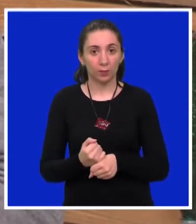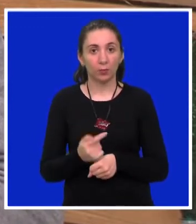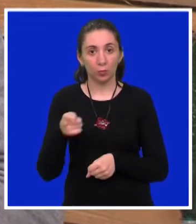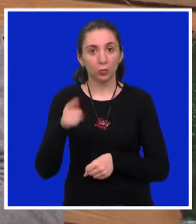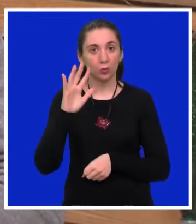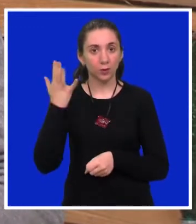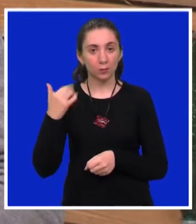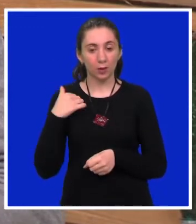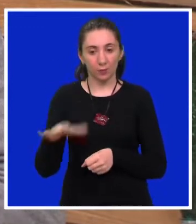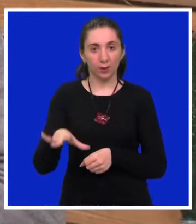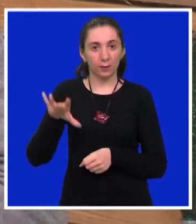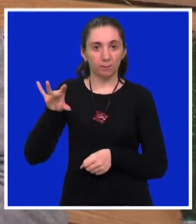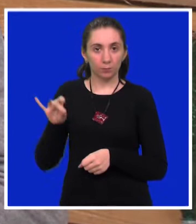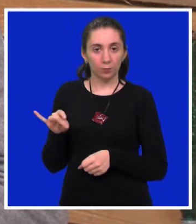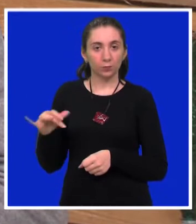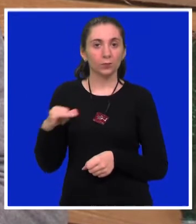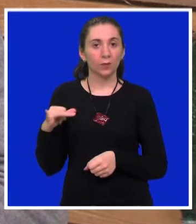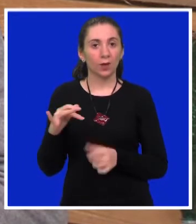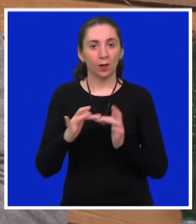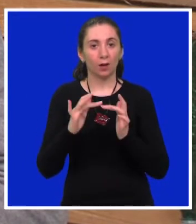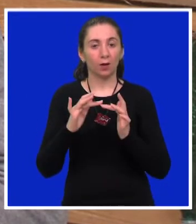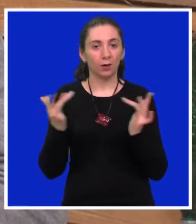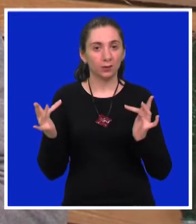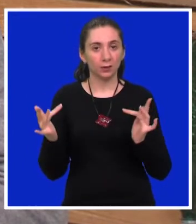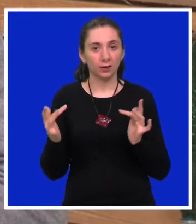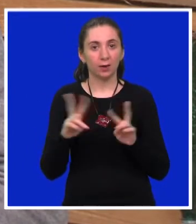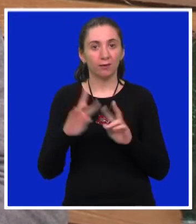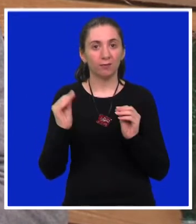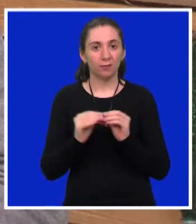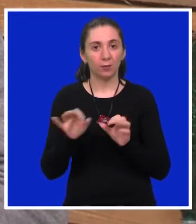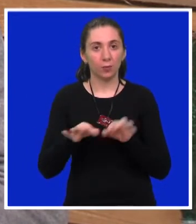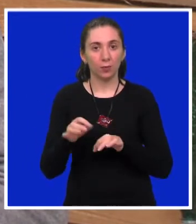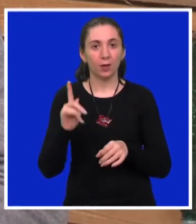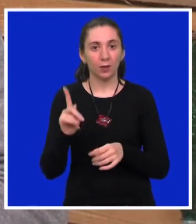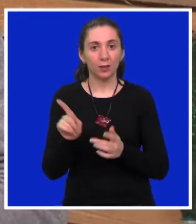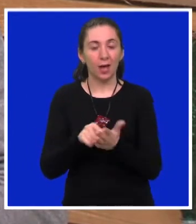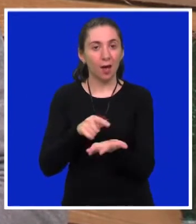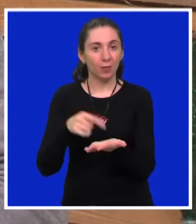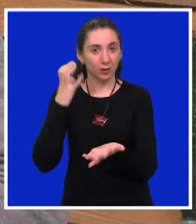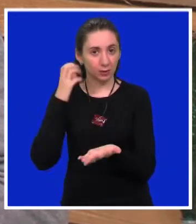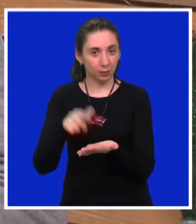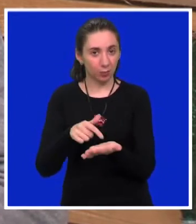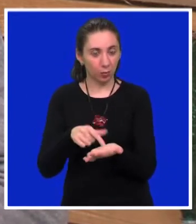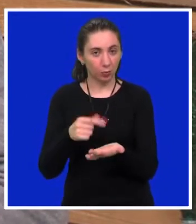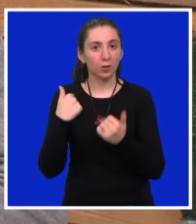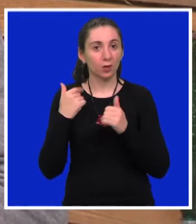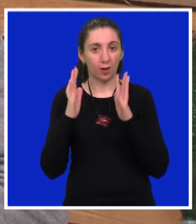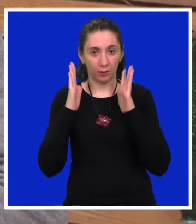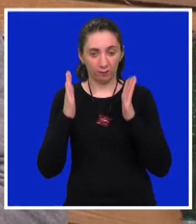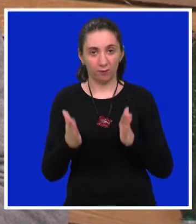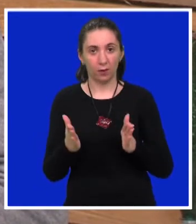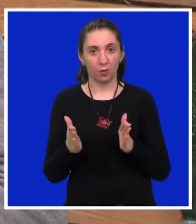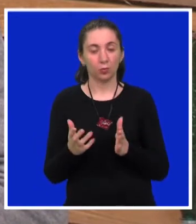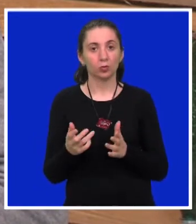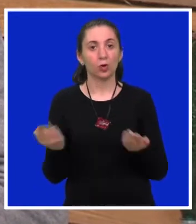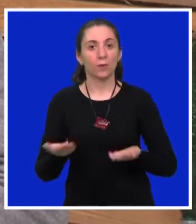tom kontekstu, recimo, tu bih izdvojio i internet stranicu, web stranicu projekta i aplikaciju mobilnu za koju vjerujem